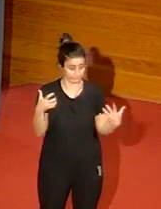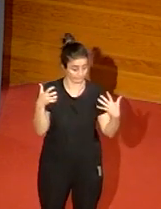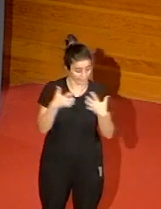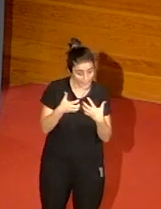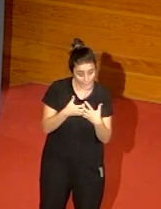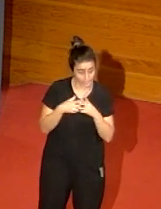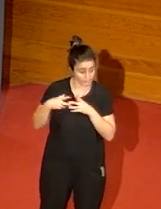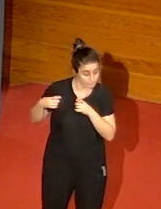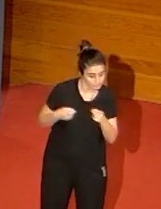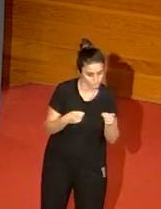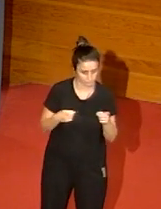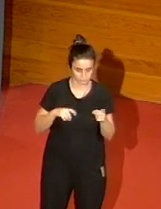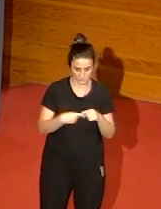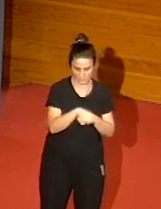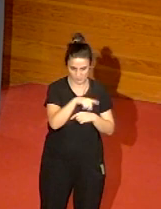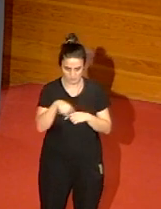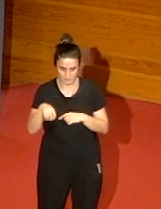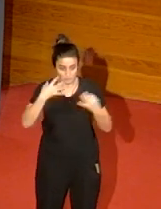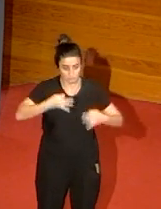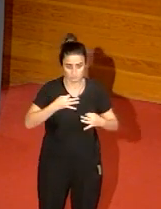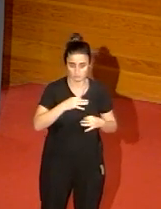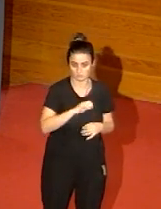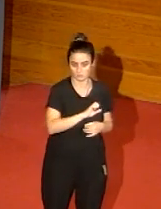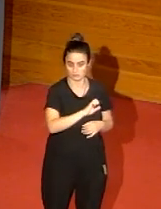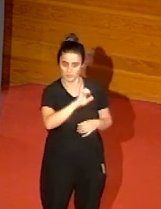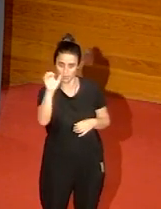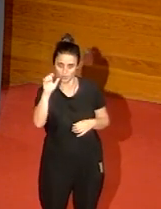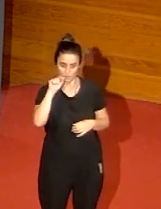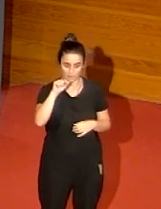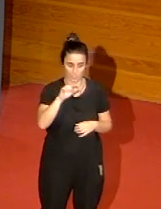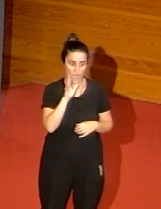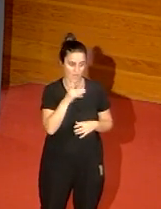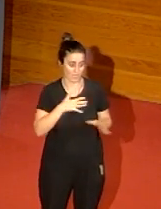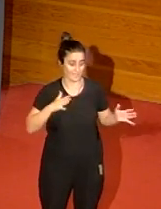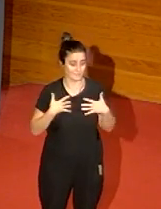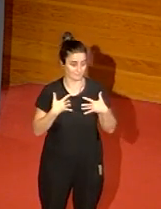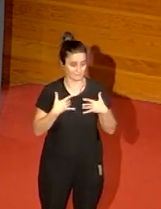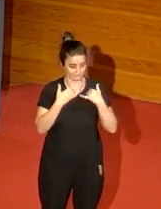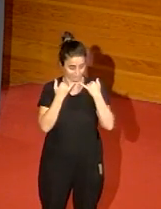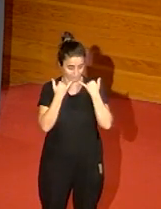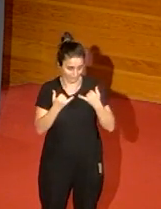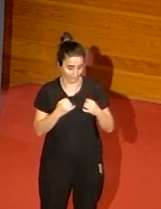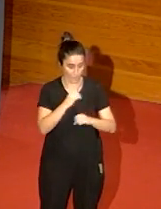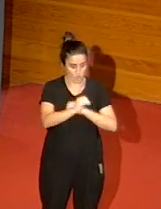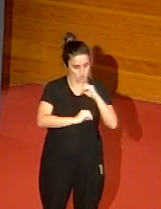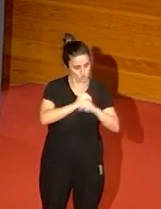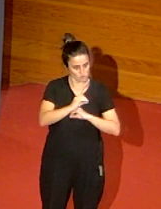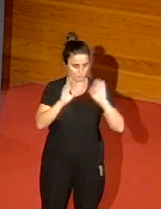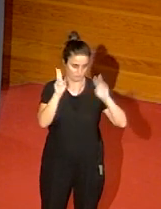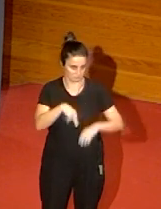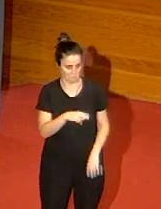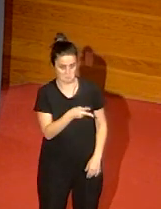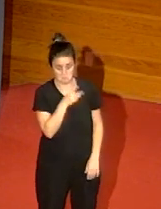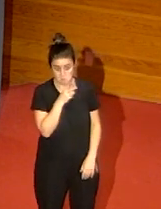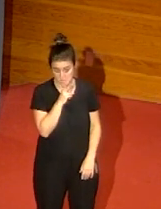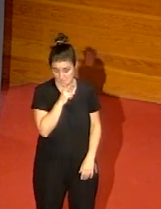hilabete gutxira, Europar Batasunean energia nuklearra, energia berde bat da, ez? Alemania, kompromiso